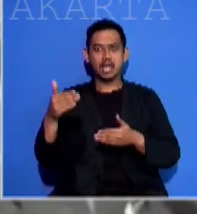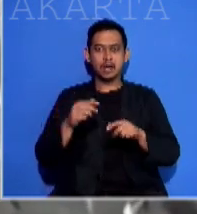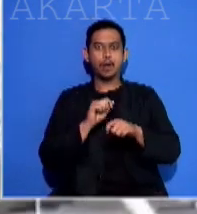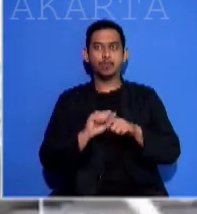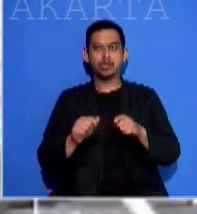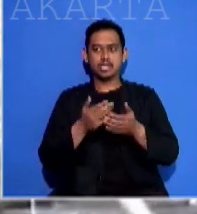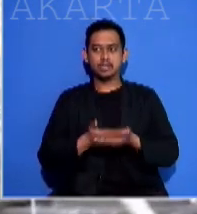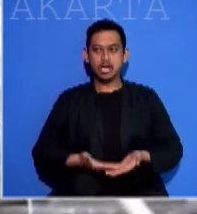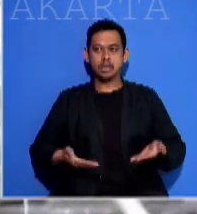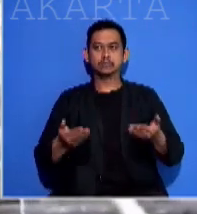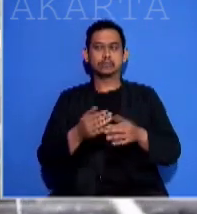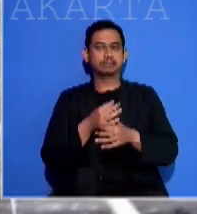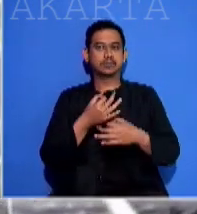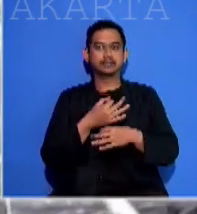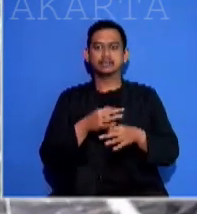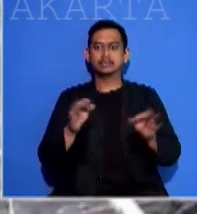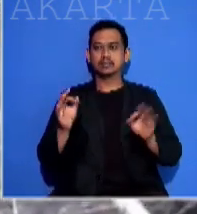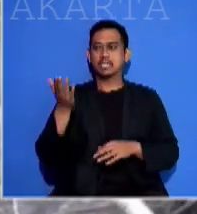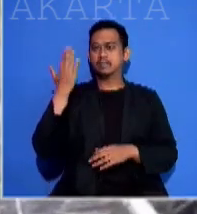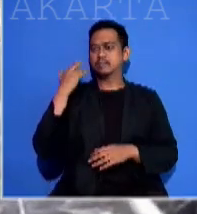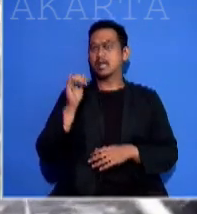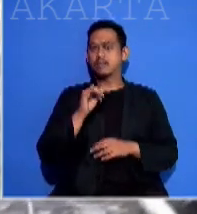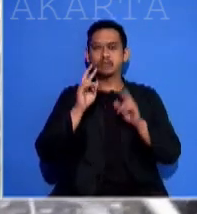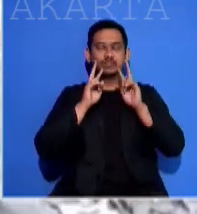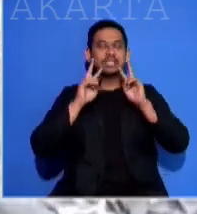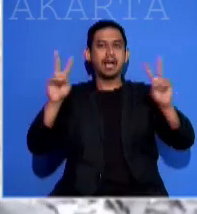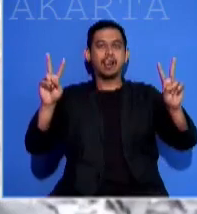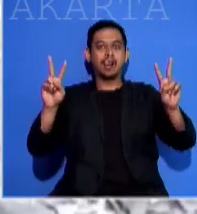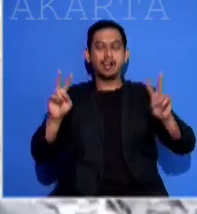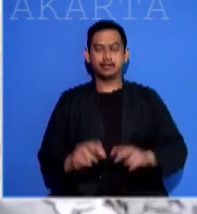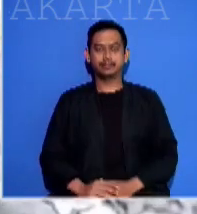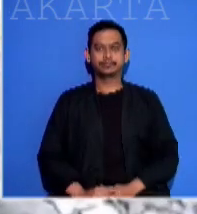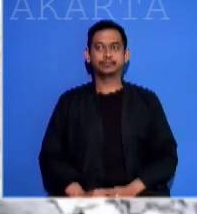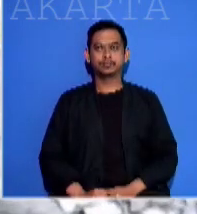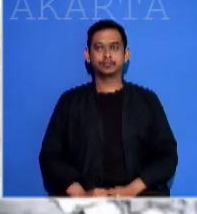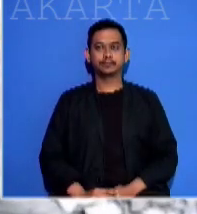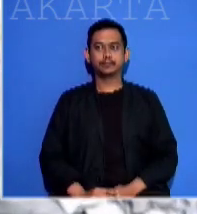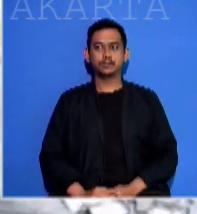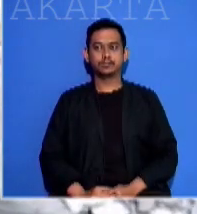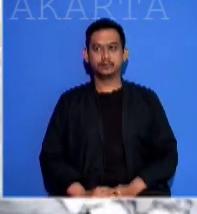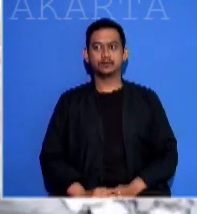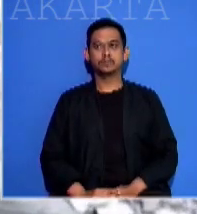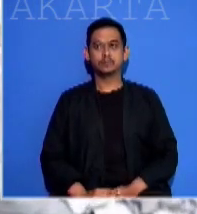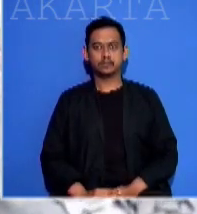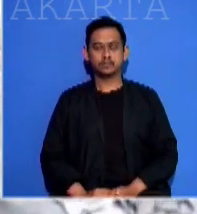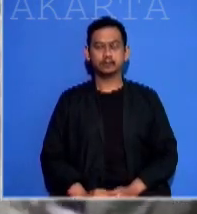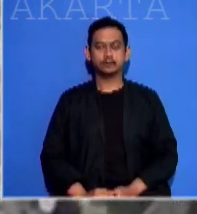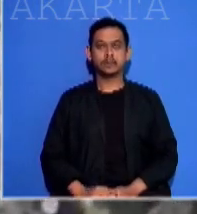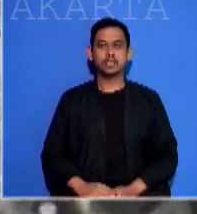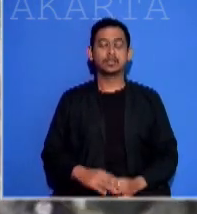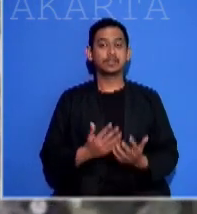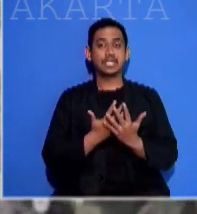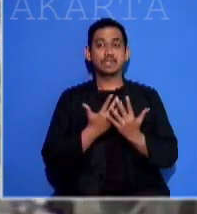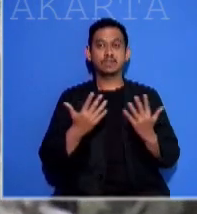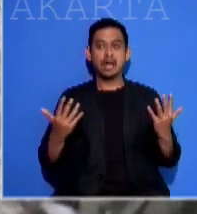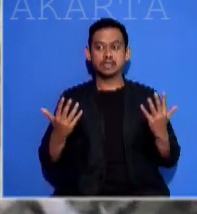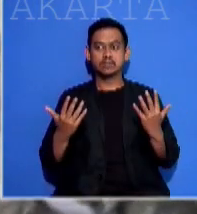sepi seperti sediakala sebelum viral dan dikenal kalangan masyarakat oleh warga sekitar di atas tanah yang ambrol itu dipasang